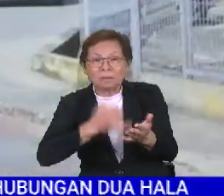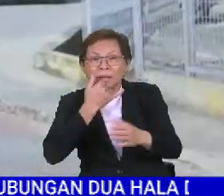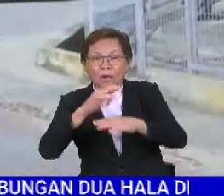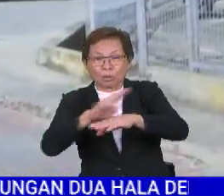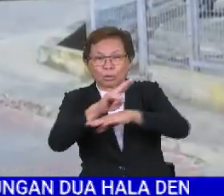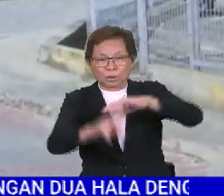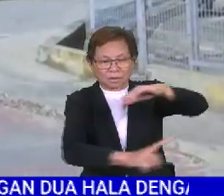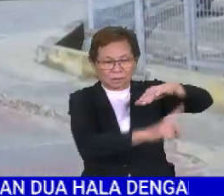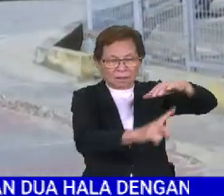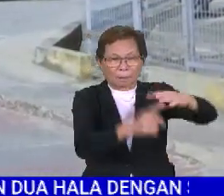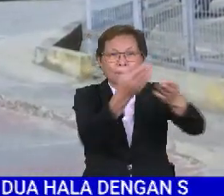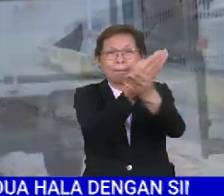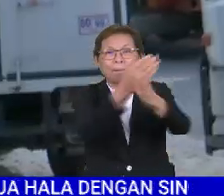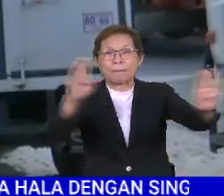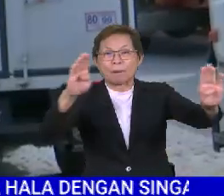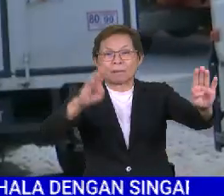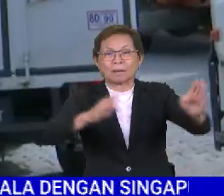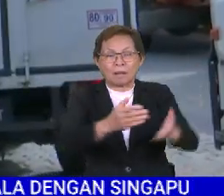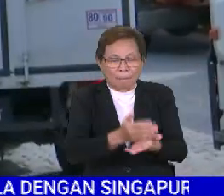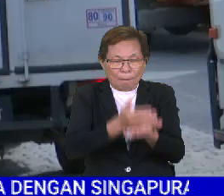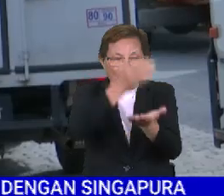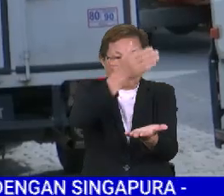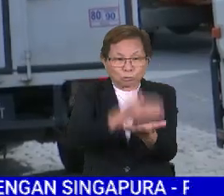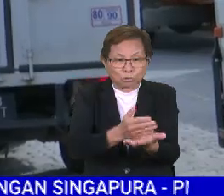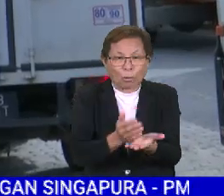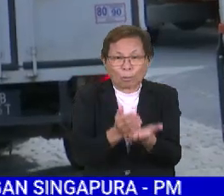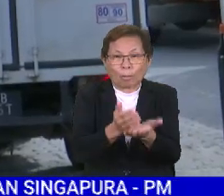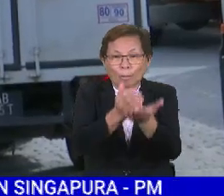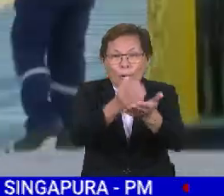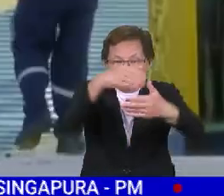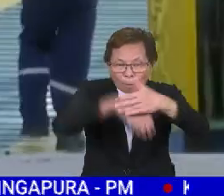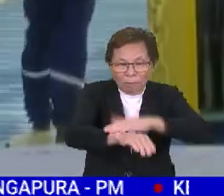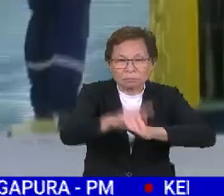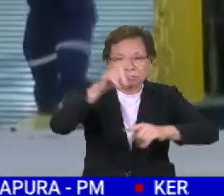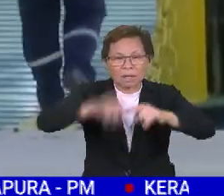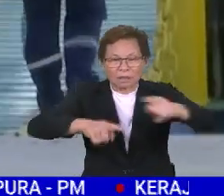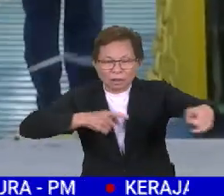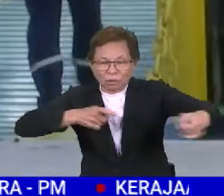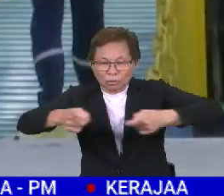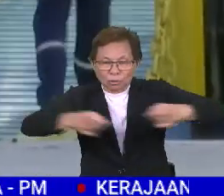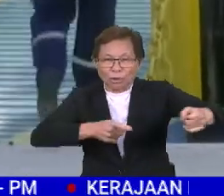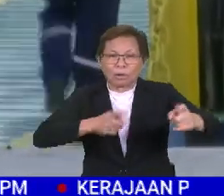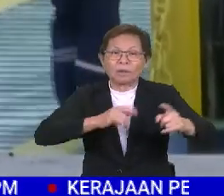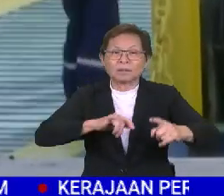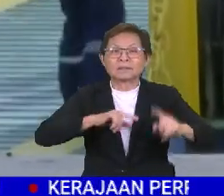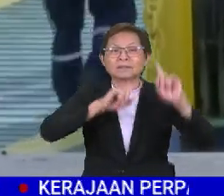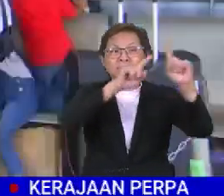penyalahgunaan dasar aliran bebas di terminal yang menyebabkan kemasukan tidak terkawal ke Sabah.